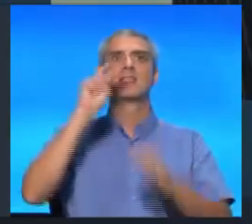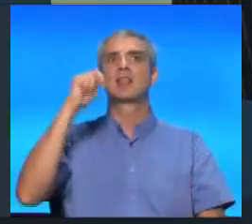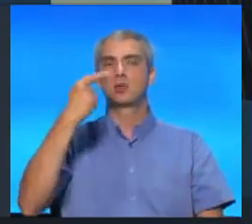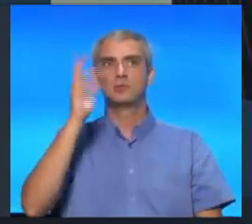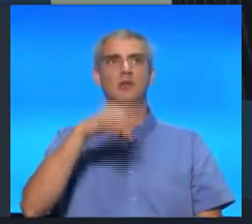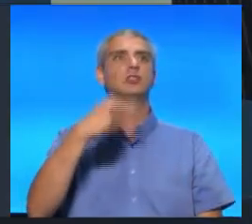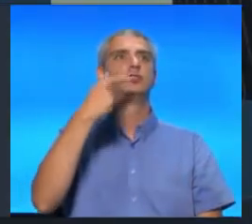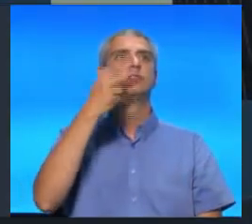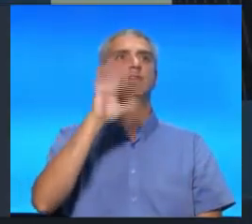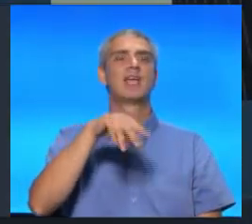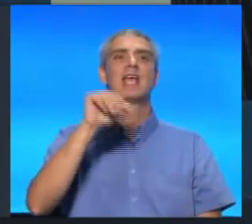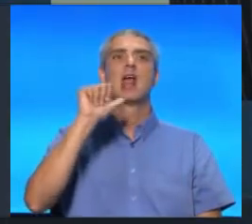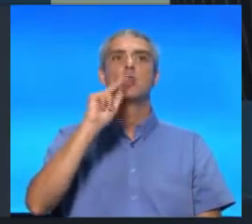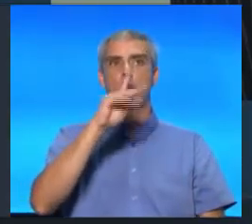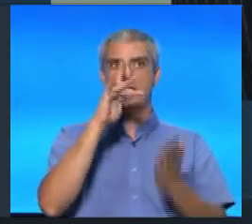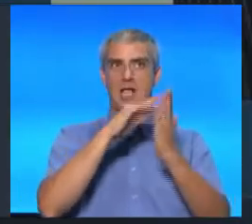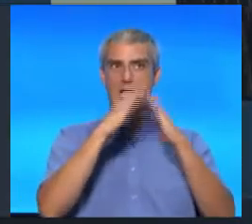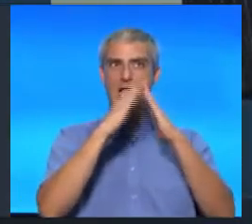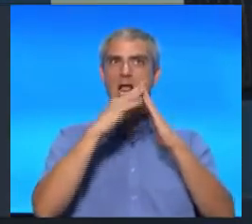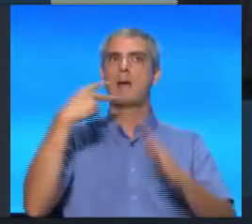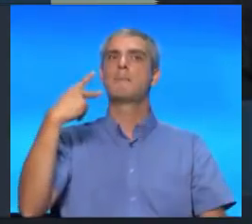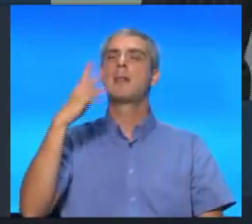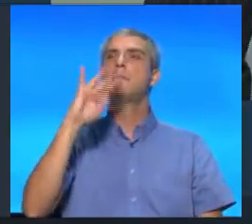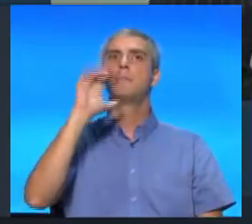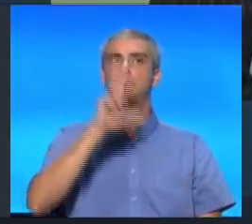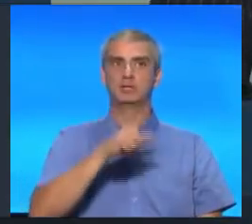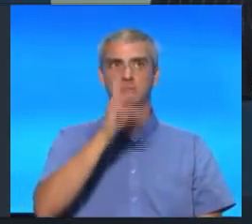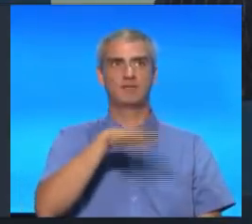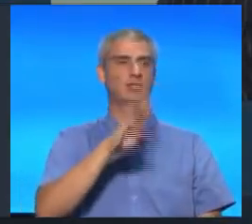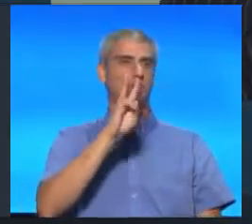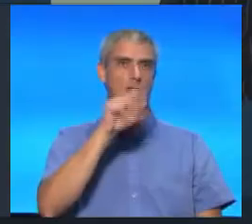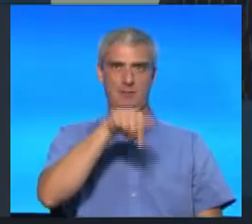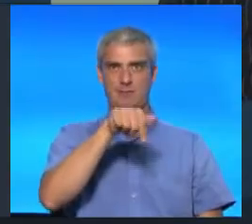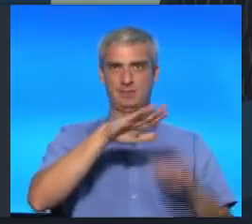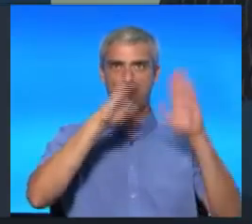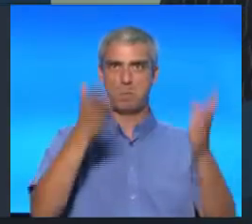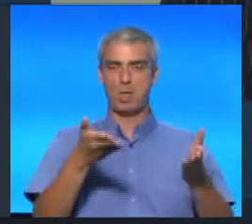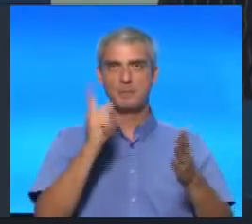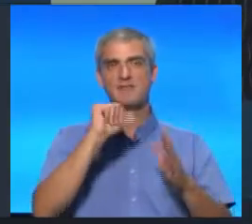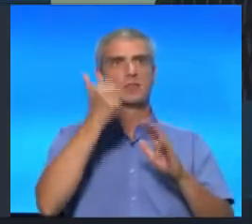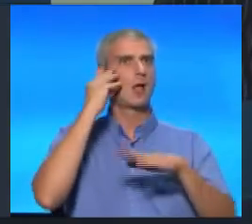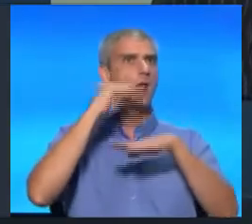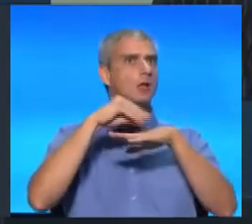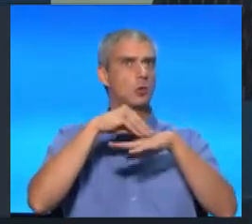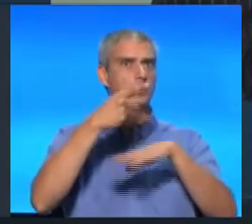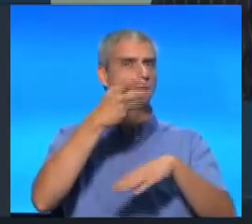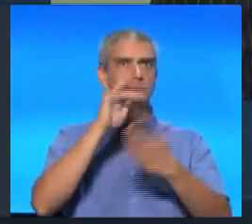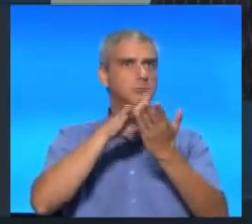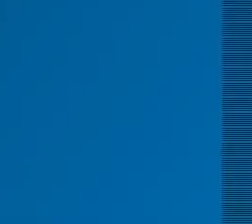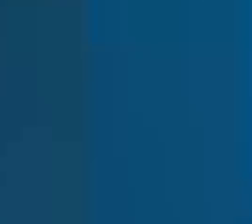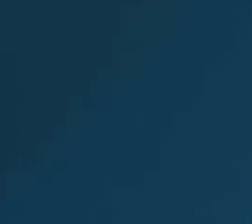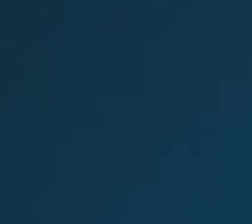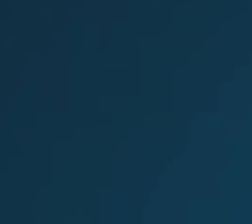בג'קסונוויל, אילן קוטלר, תושב פלם ביץ' פלורידה, וגם שרון וקסלר כאן איתנו באולפן, אבל תחילה לעדכונים שלך, נתן, משם.